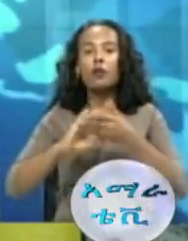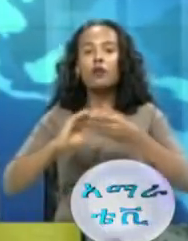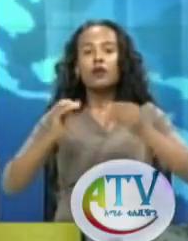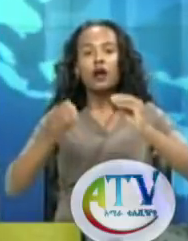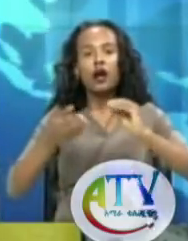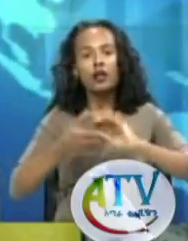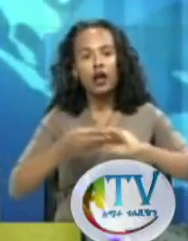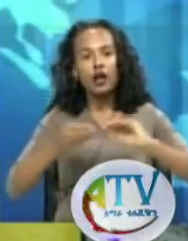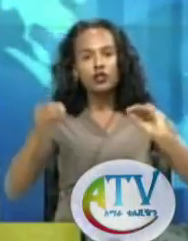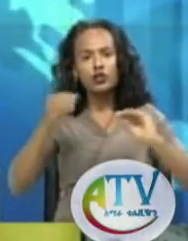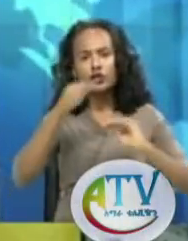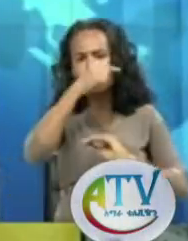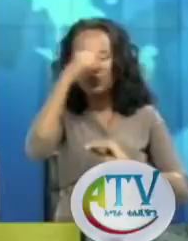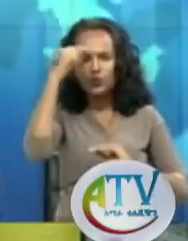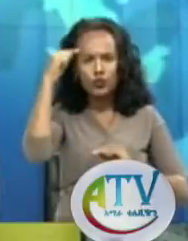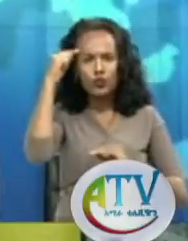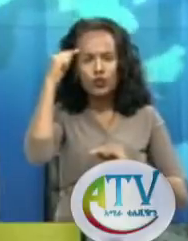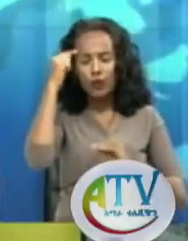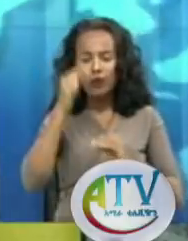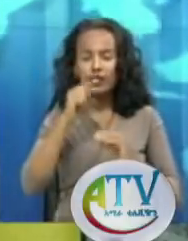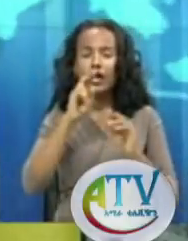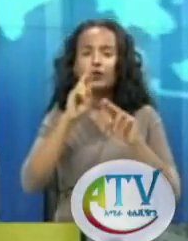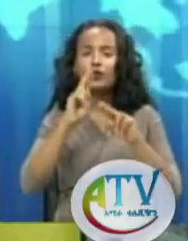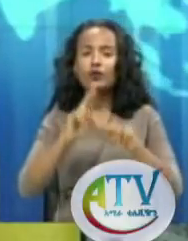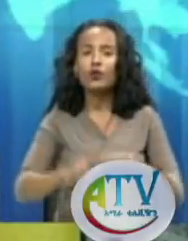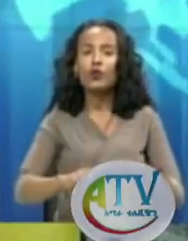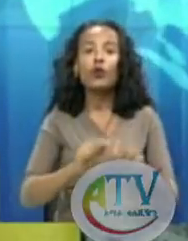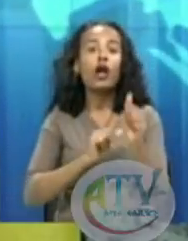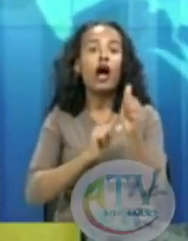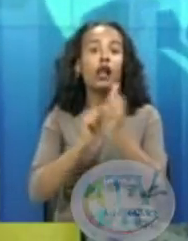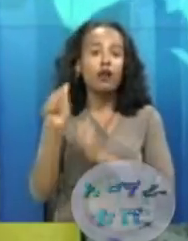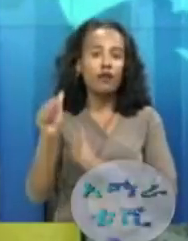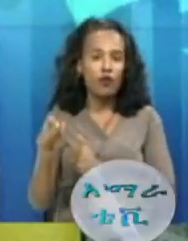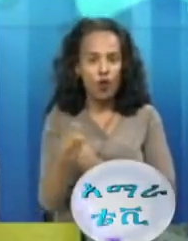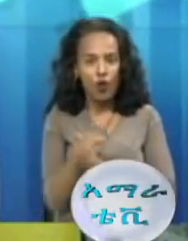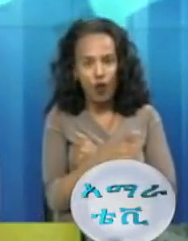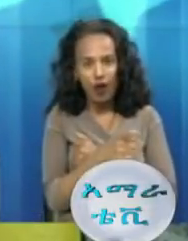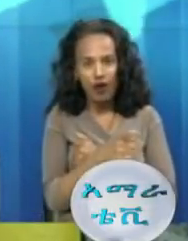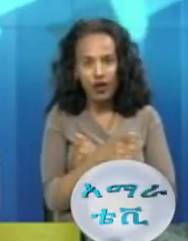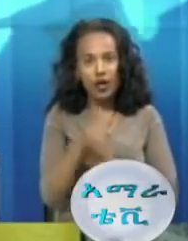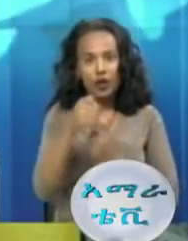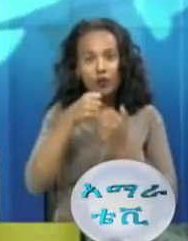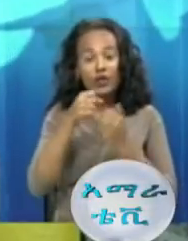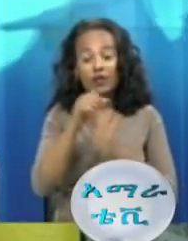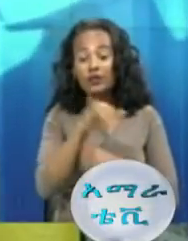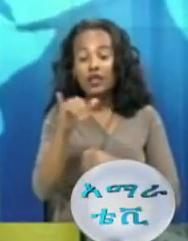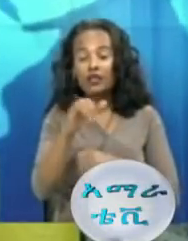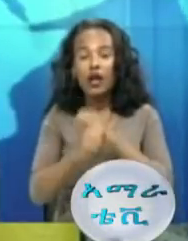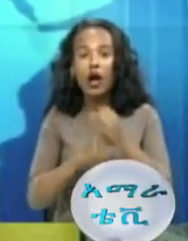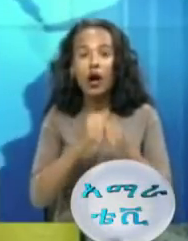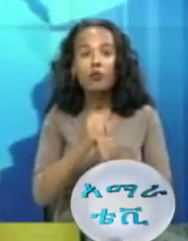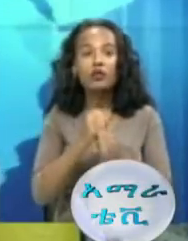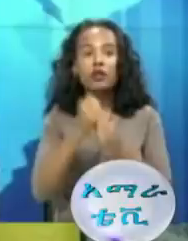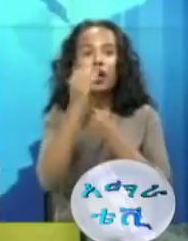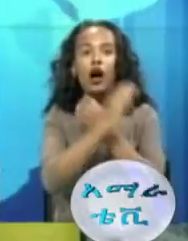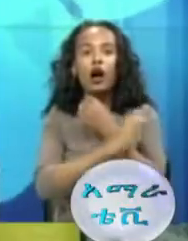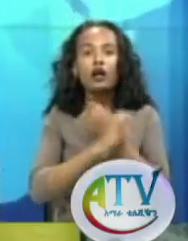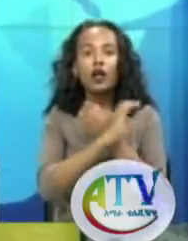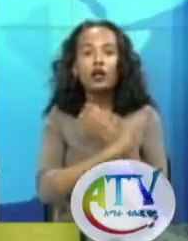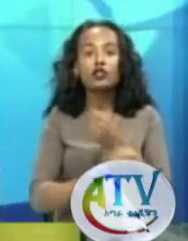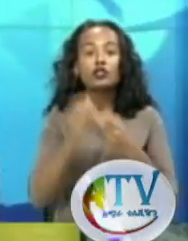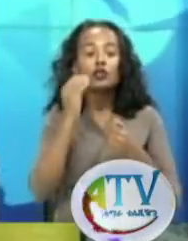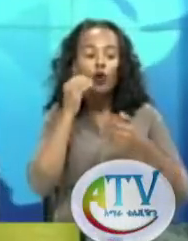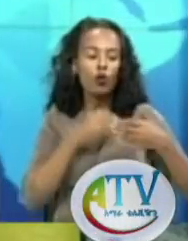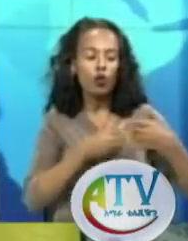በታሪካችን ጥቁር ጠባሳ ጥሎ ያለፈ ምዕራፍ ሆኗል። በተመሳሳይ ዓመት አገራችን